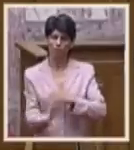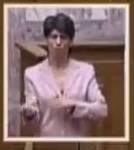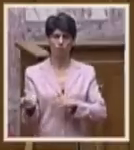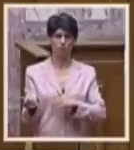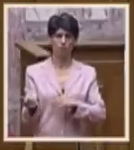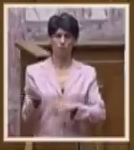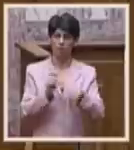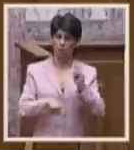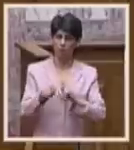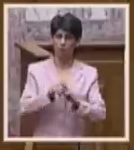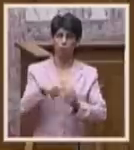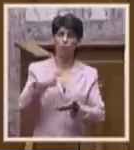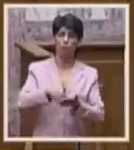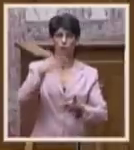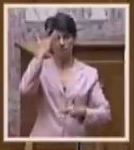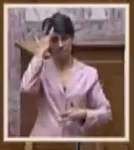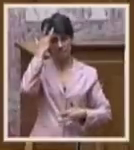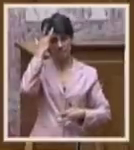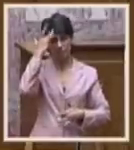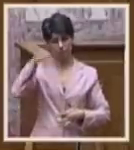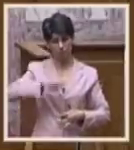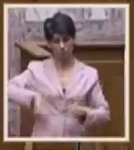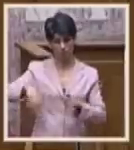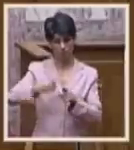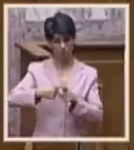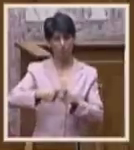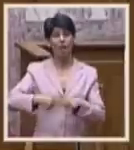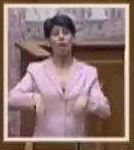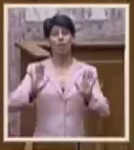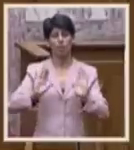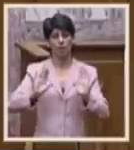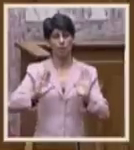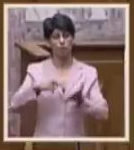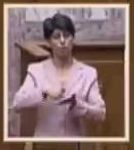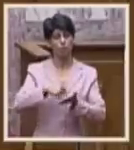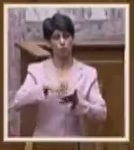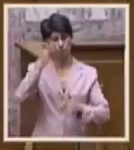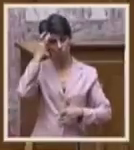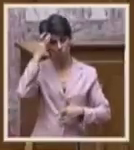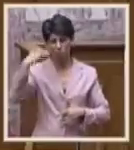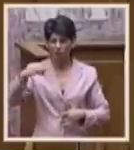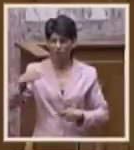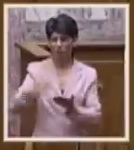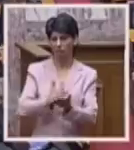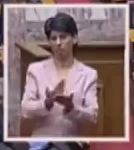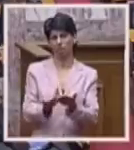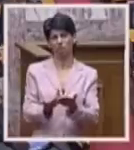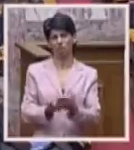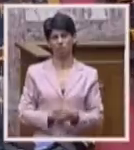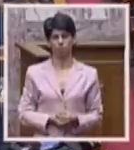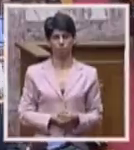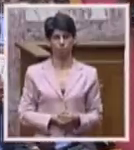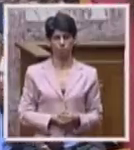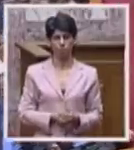μια φορολογική συνείδηση στη χώρα που χωρίς αυτήν αδικούνται οι πιο αδύναμοι. Να δούμε επίσης